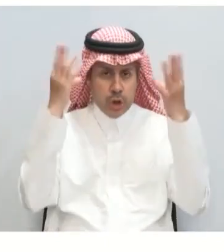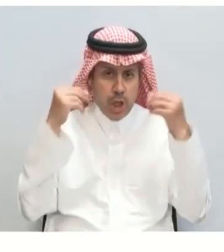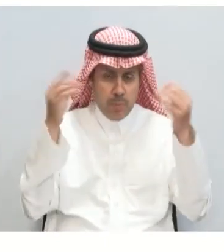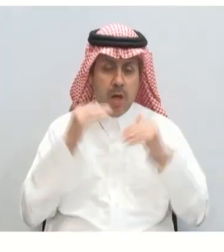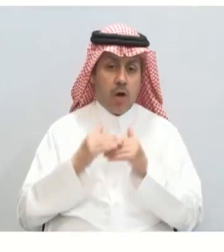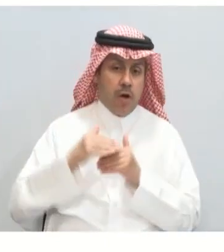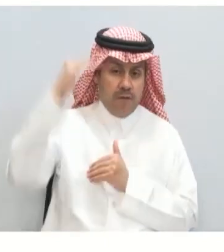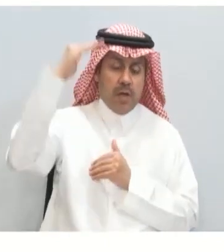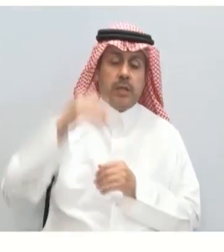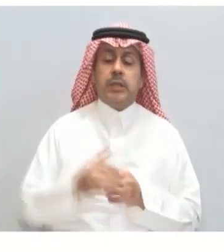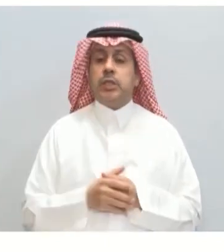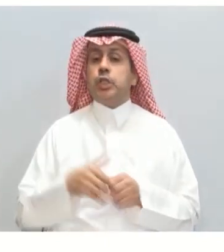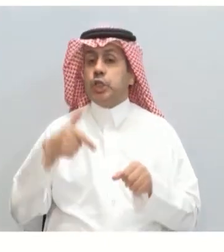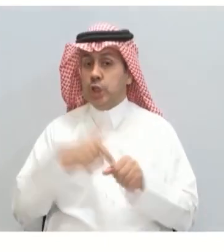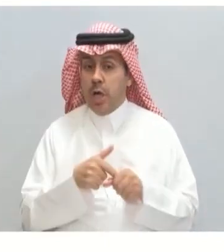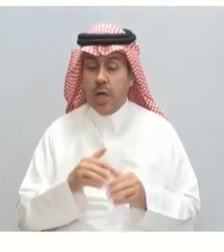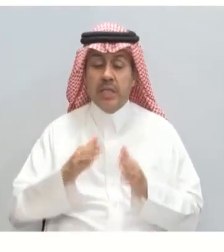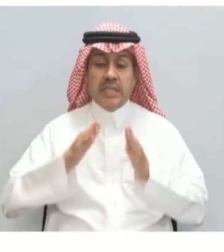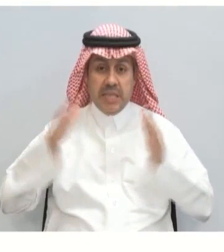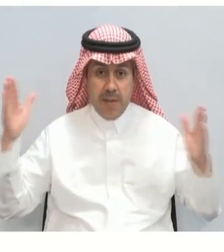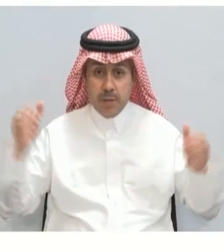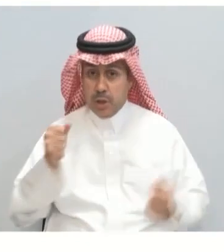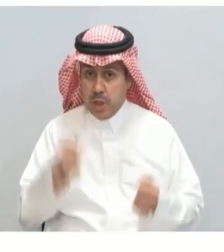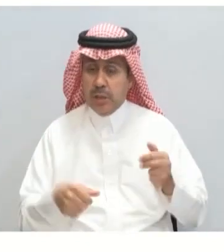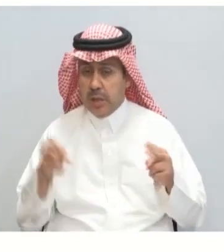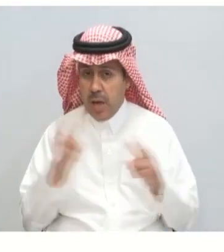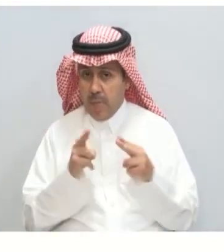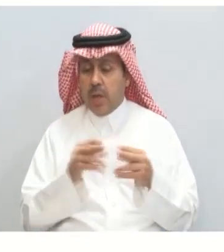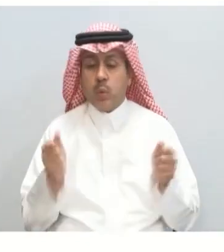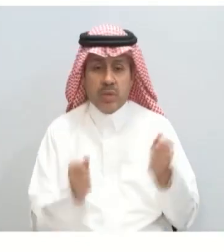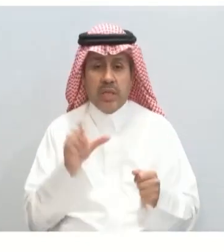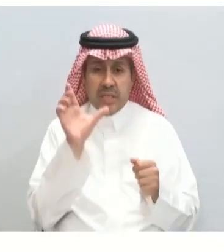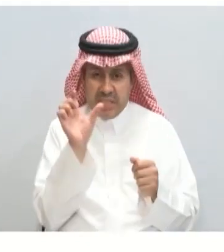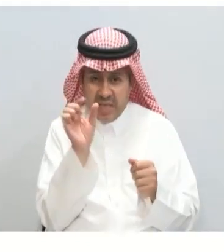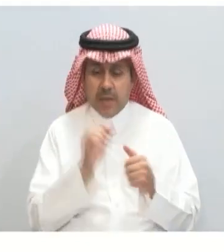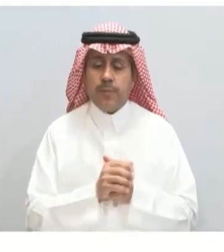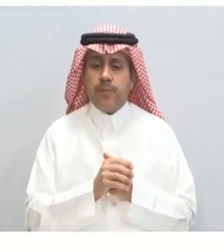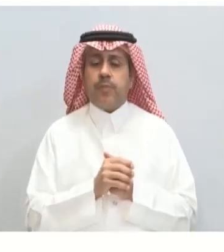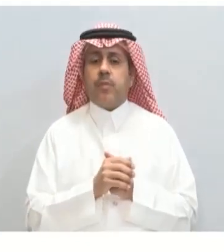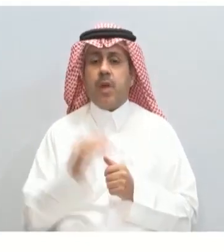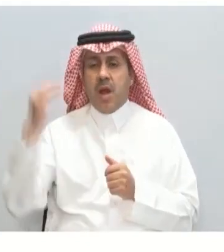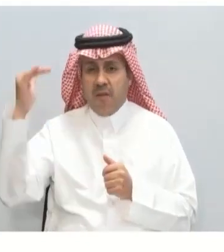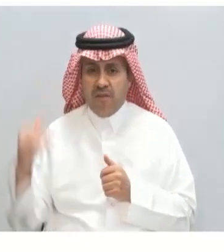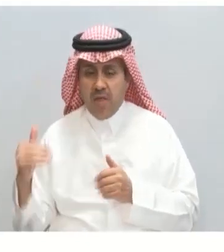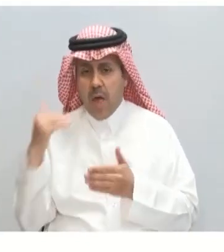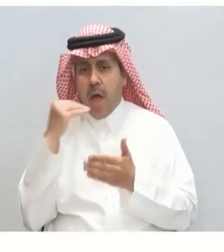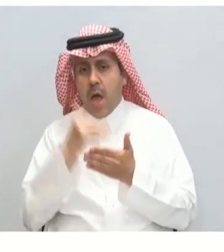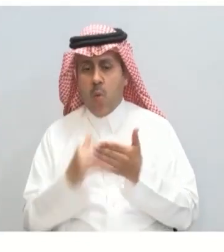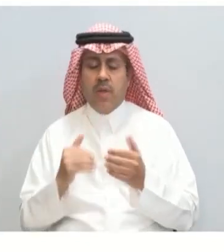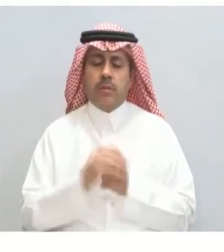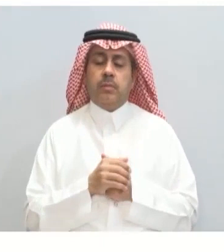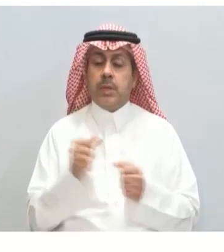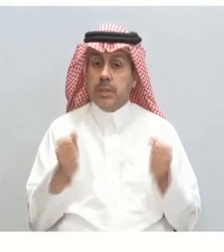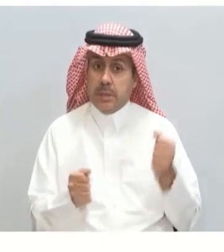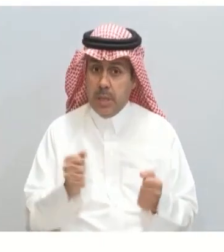الاستيعابيه للسيارات الكهربائيه والسيارات الصغيره وانخفاض الانواع الاخرى اذا سيارات